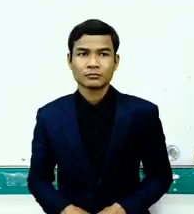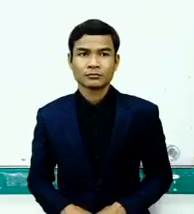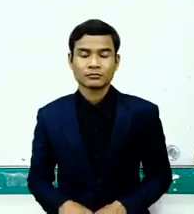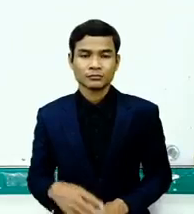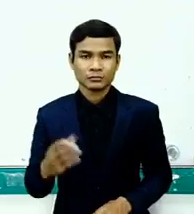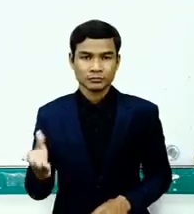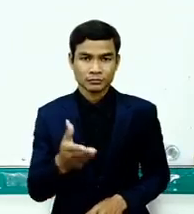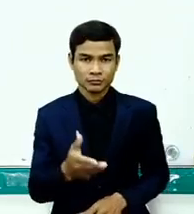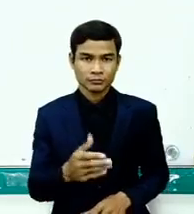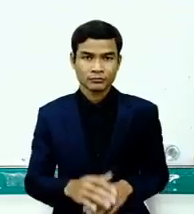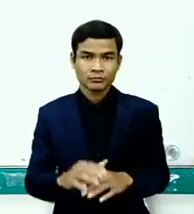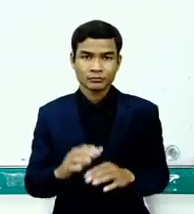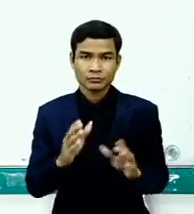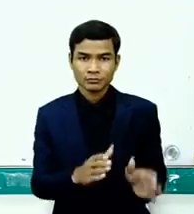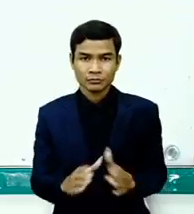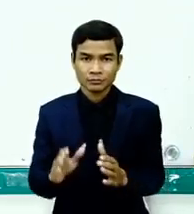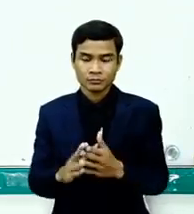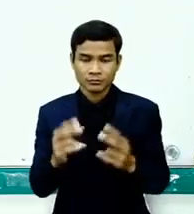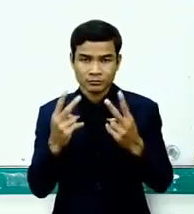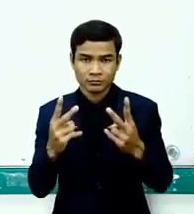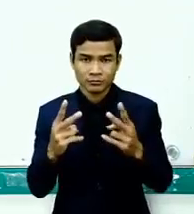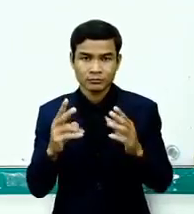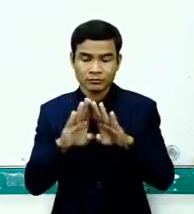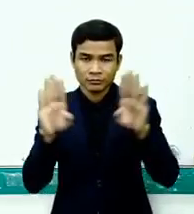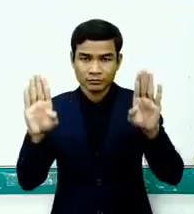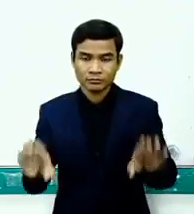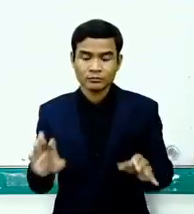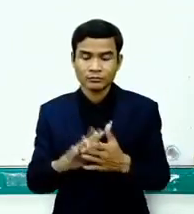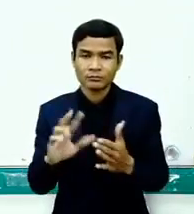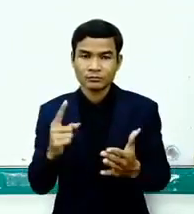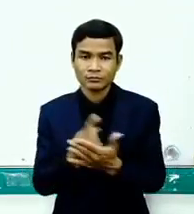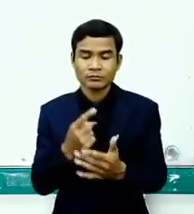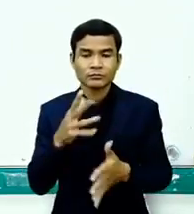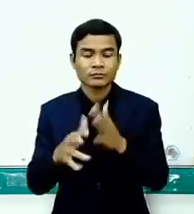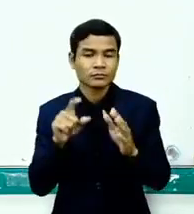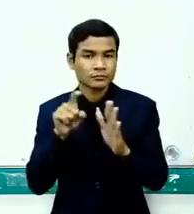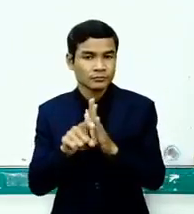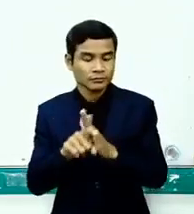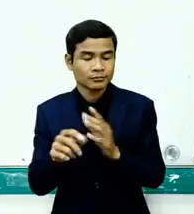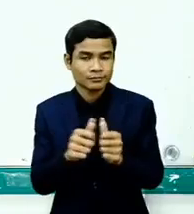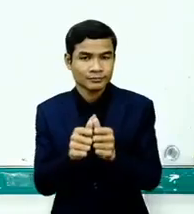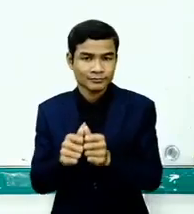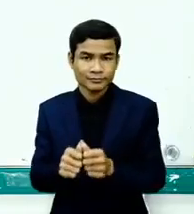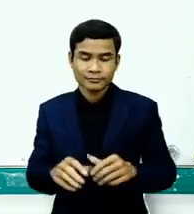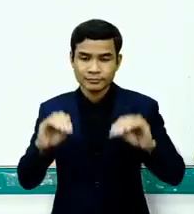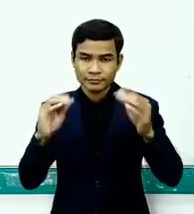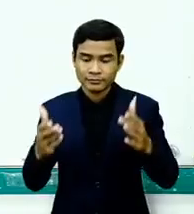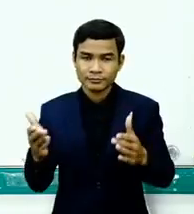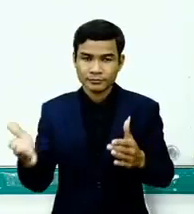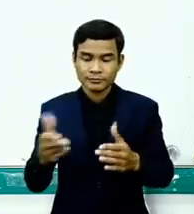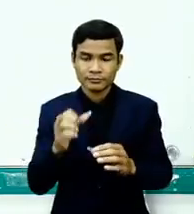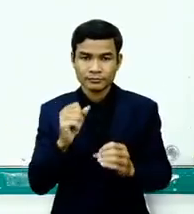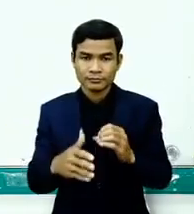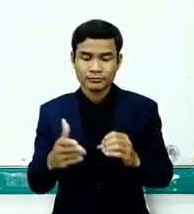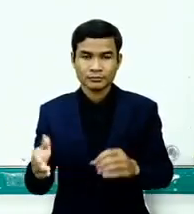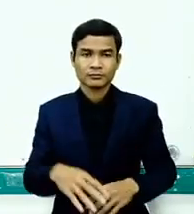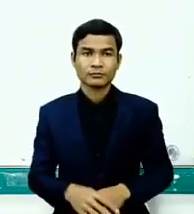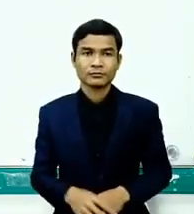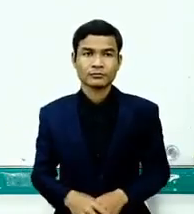កូនកូនទាំងអស់គ្នាចូលកូនក្រឡេកមកមើលក្តារខៀនហើយចូលរួមអានចំណងជើងទាំងអស់គ្នាណាកូនណាចាប៉ះចាប់ផ្ដើម